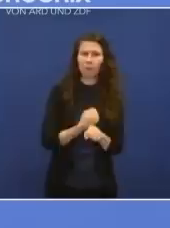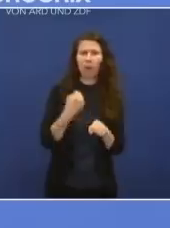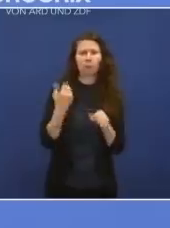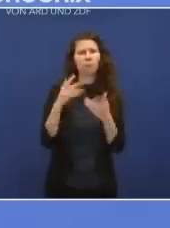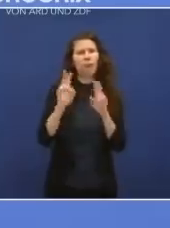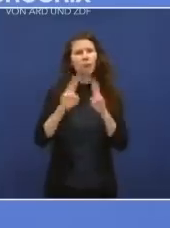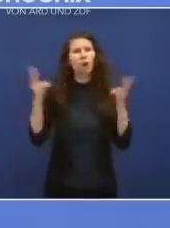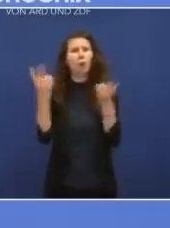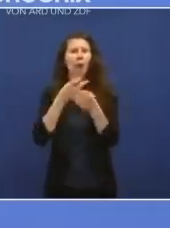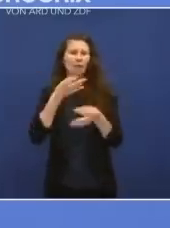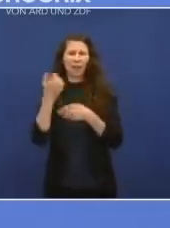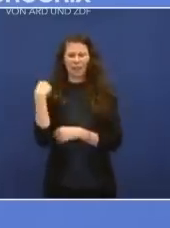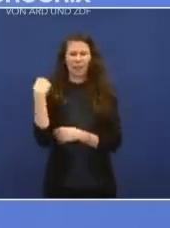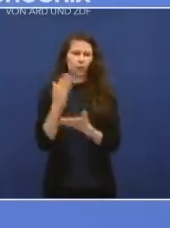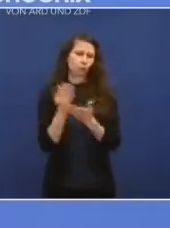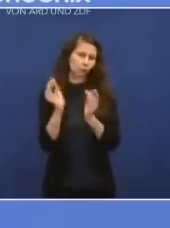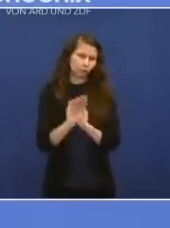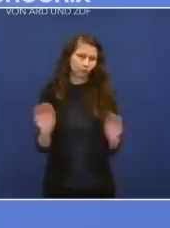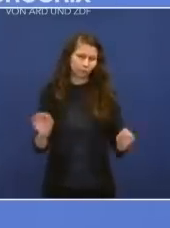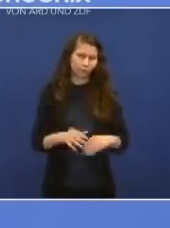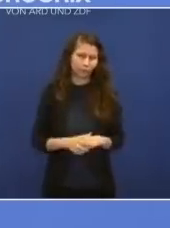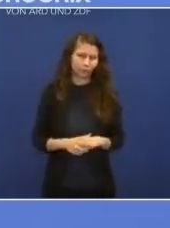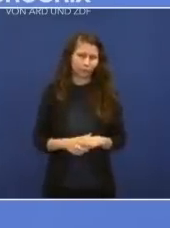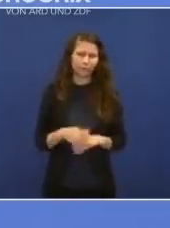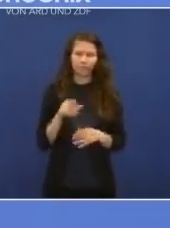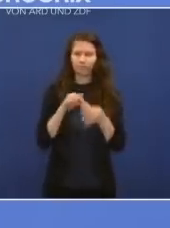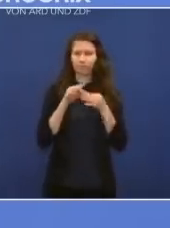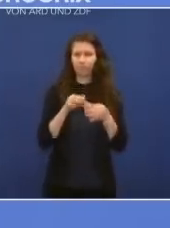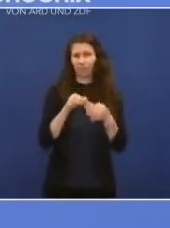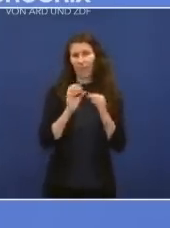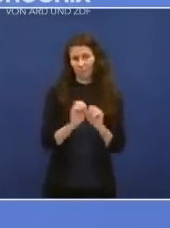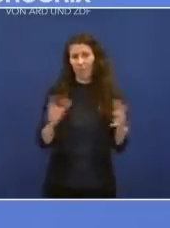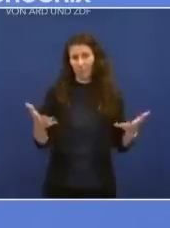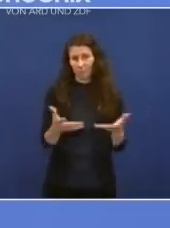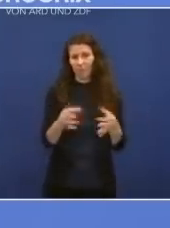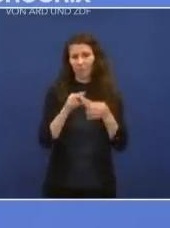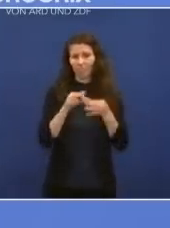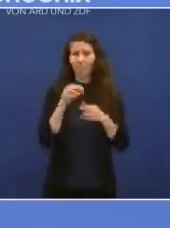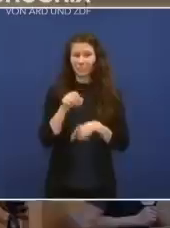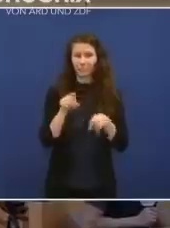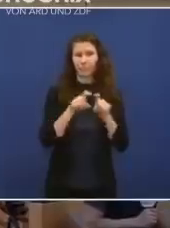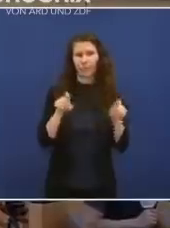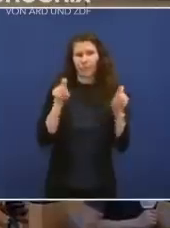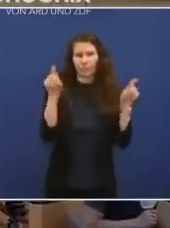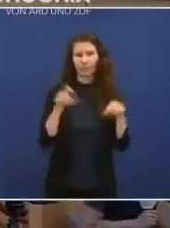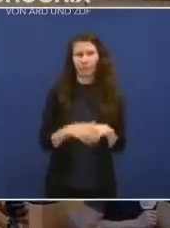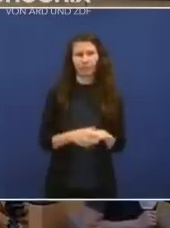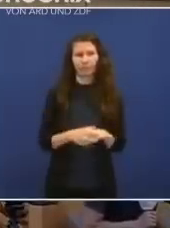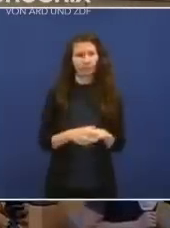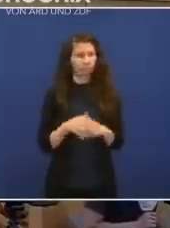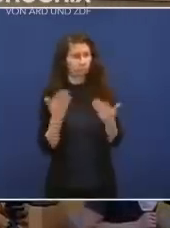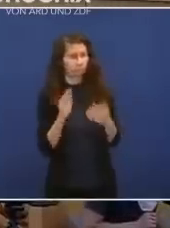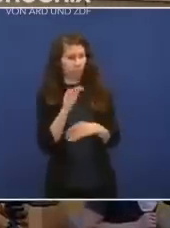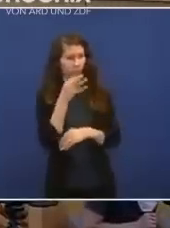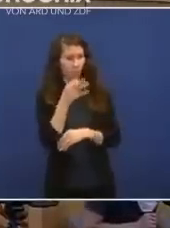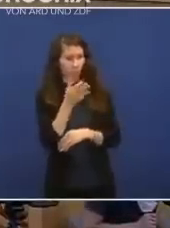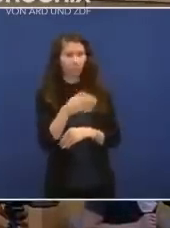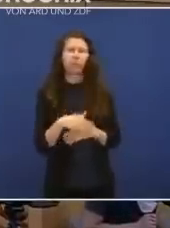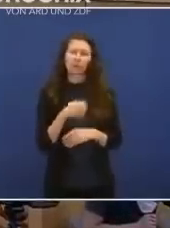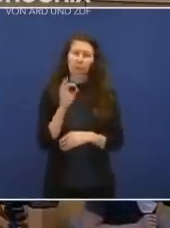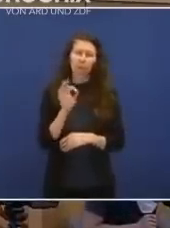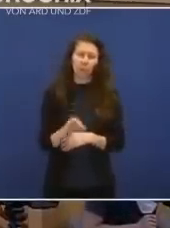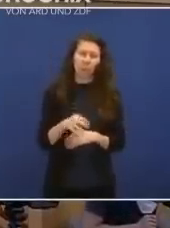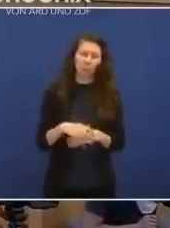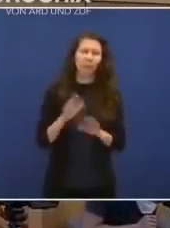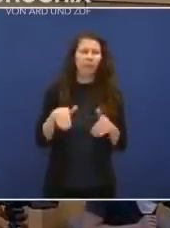globalere Fragen, wie ich gerade schon gesagt habe, die mit der Pandemie in Zusammenhang stehen. Gibt es noch eine Nachfrage? Genau.